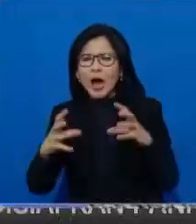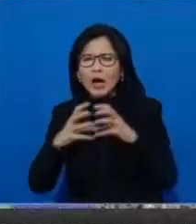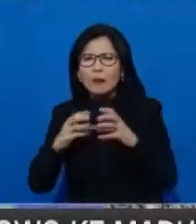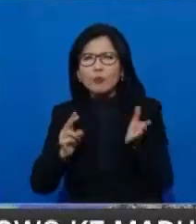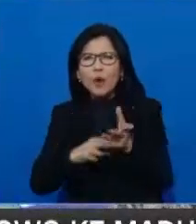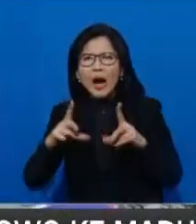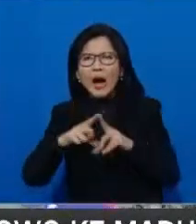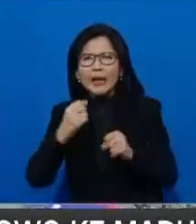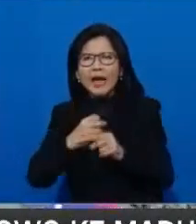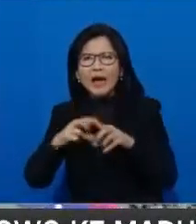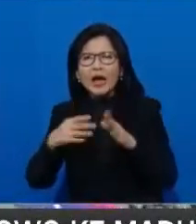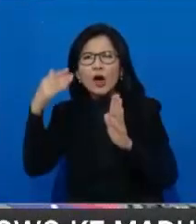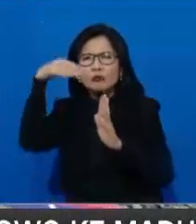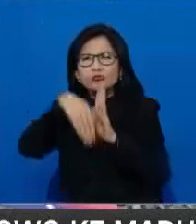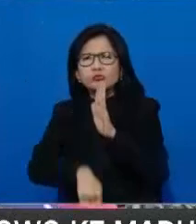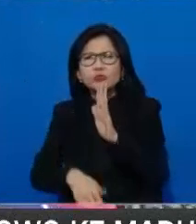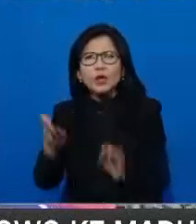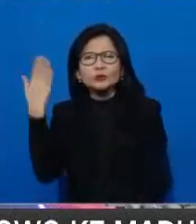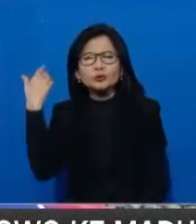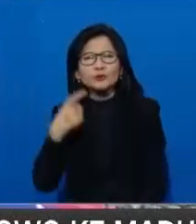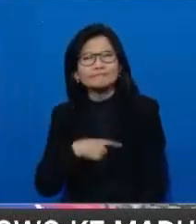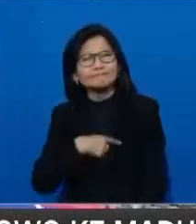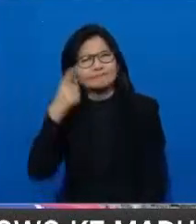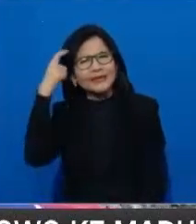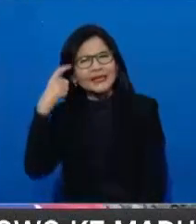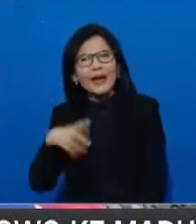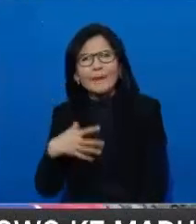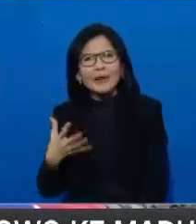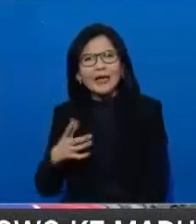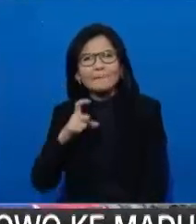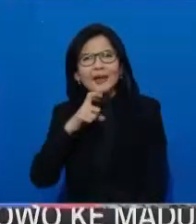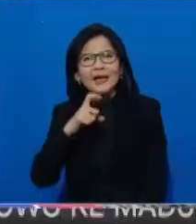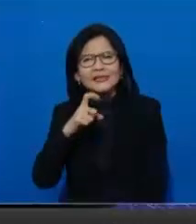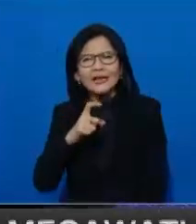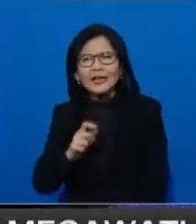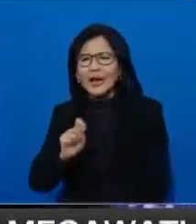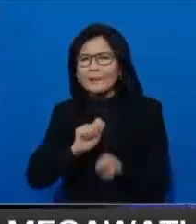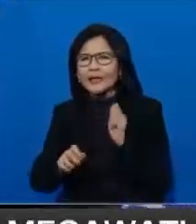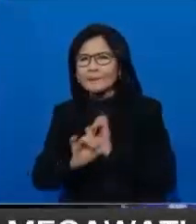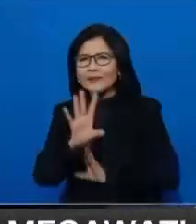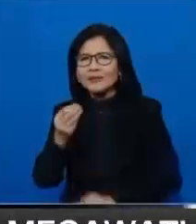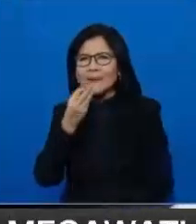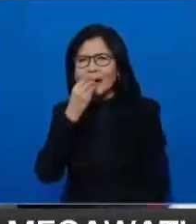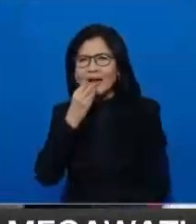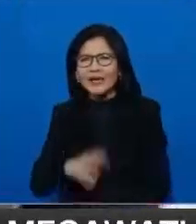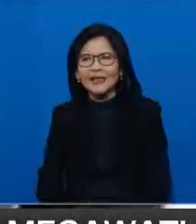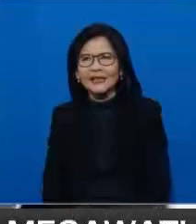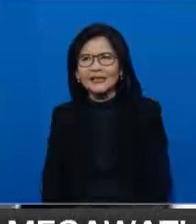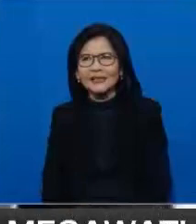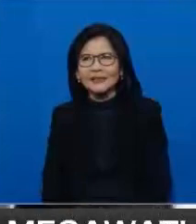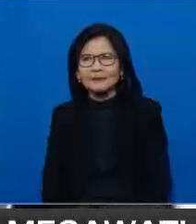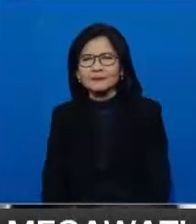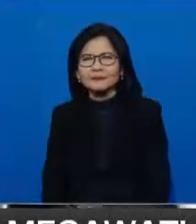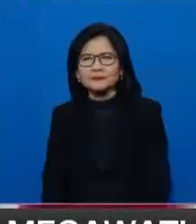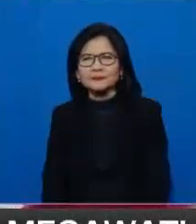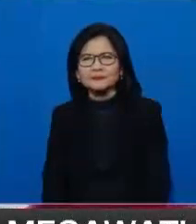itu sedang merosot di pasaran, ia memodifikasi buah naga menjadi beragam produk makanan, salah satunya yakni canai, dragon blue sky,